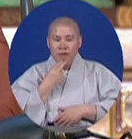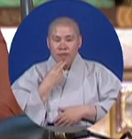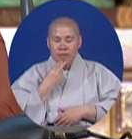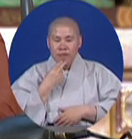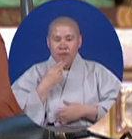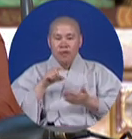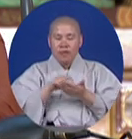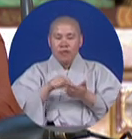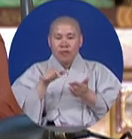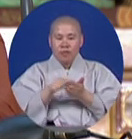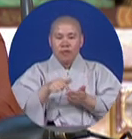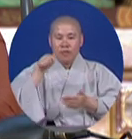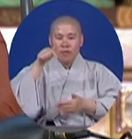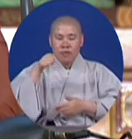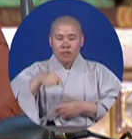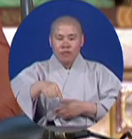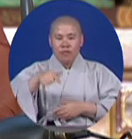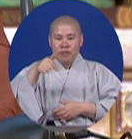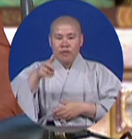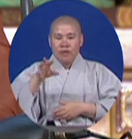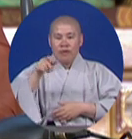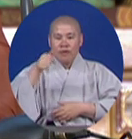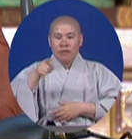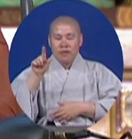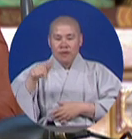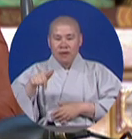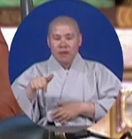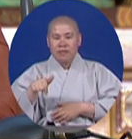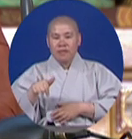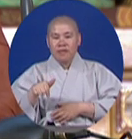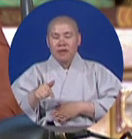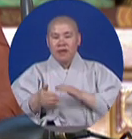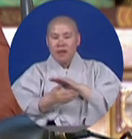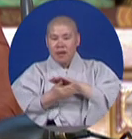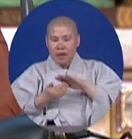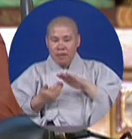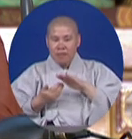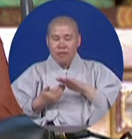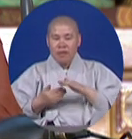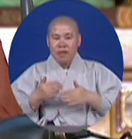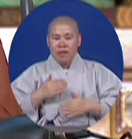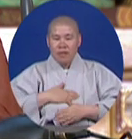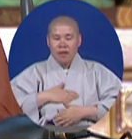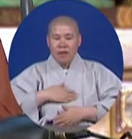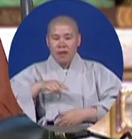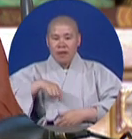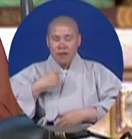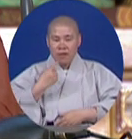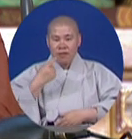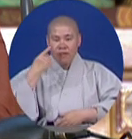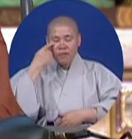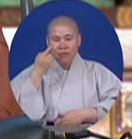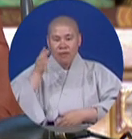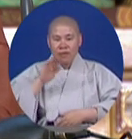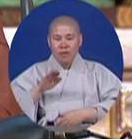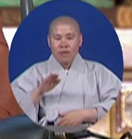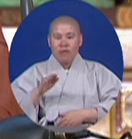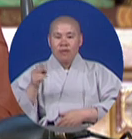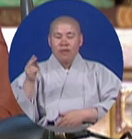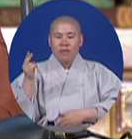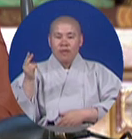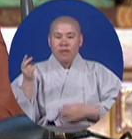닦아야지. 마음이 공한 걸 모른다든지, 겨우 색이 공한 것만 안다든지, 이